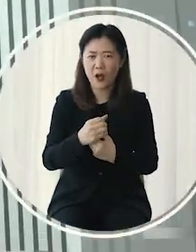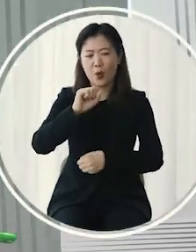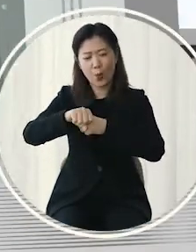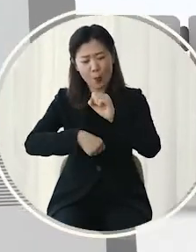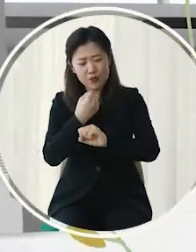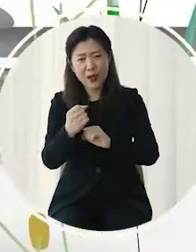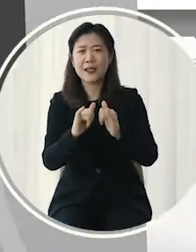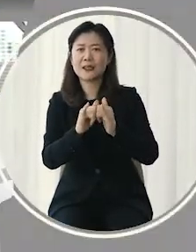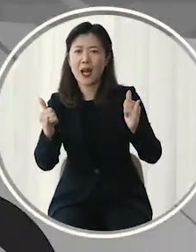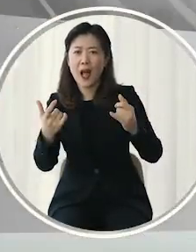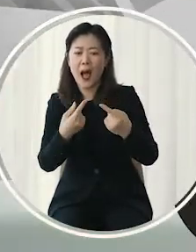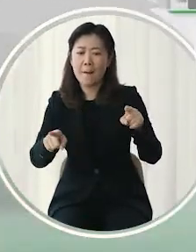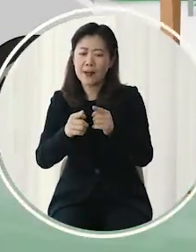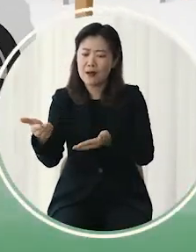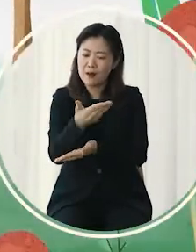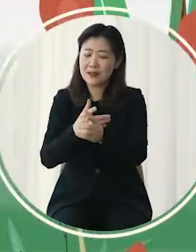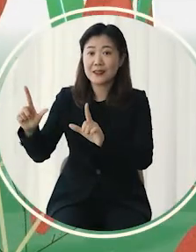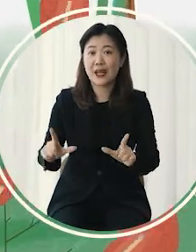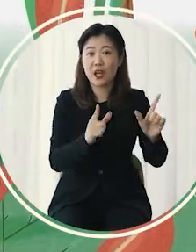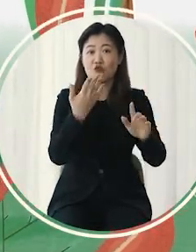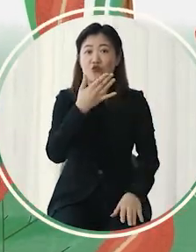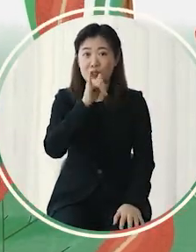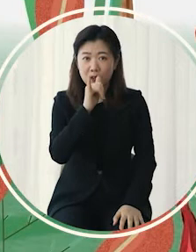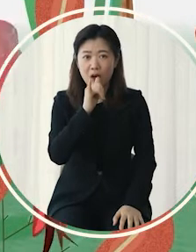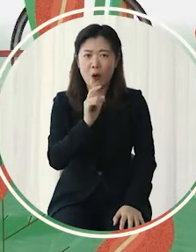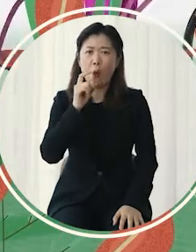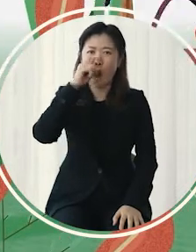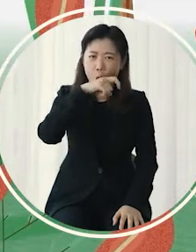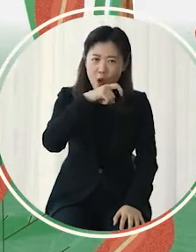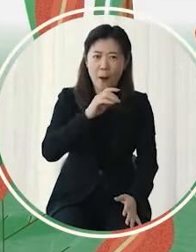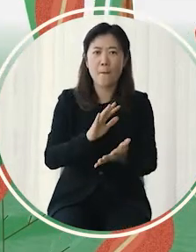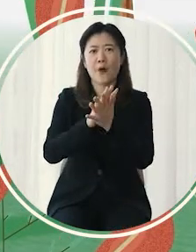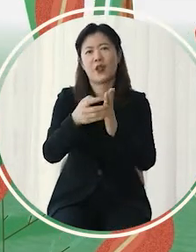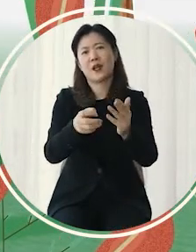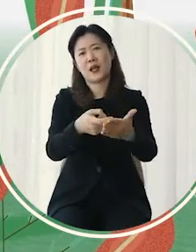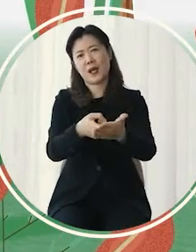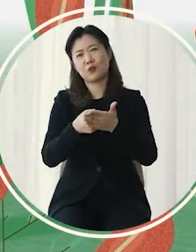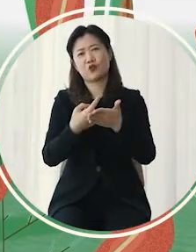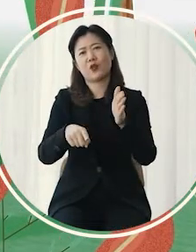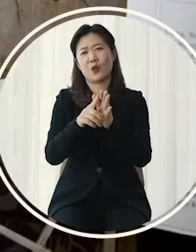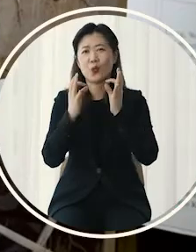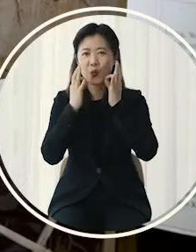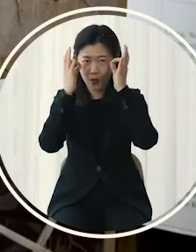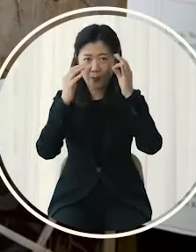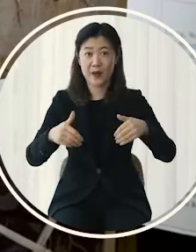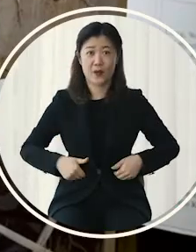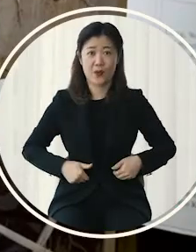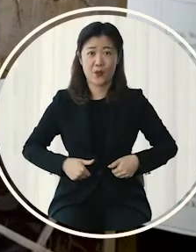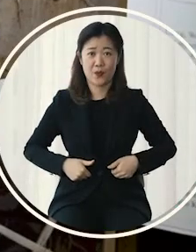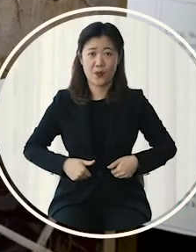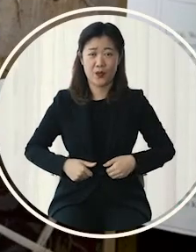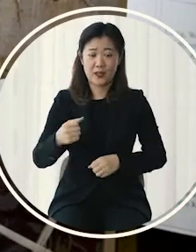동물들과 사람이 공존할 수 있게 오염이라든지 기후변화를 감소시키기 위해서 노력해야만 해요. 자원의